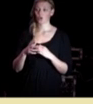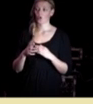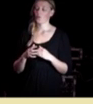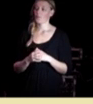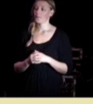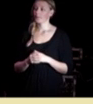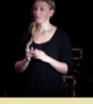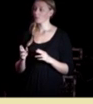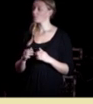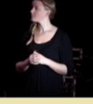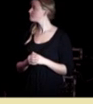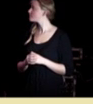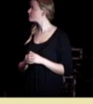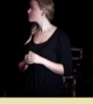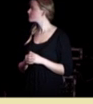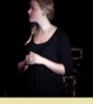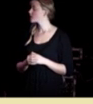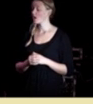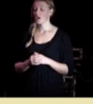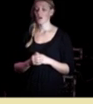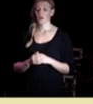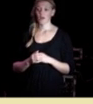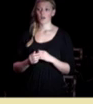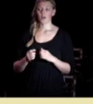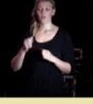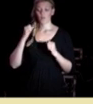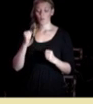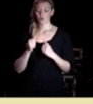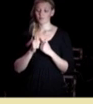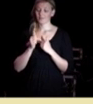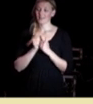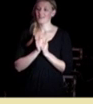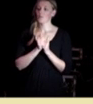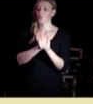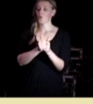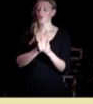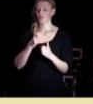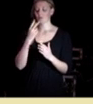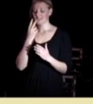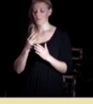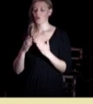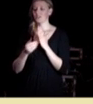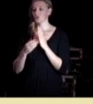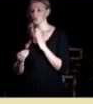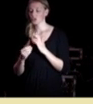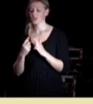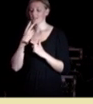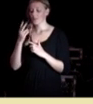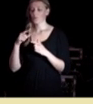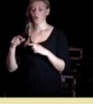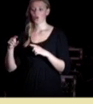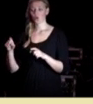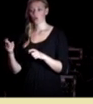mennesker. Det som er clue her er at vi må være tett på. Vi må kartlegge ressurser, sårbarhet og utfordringer for